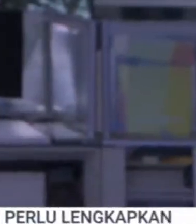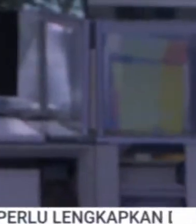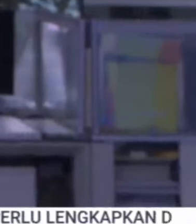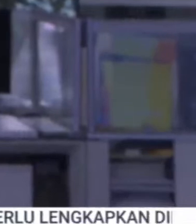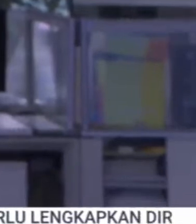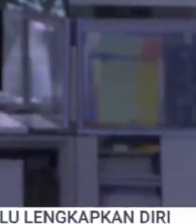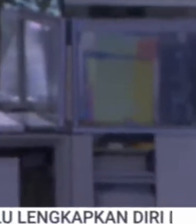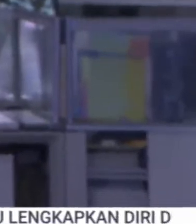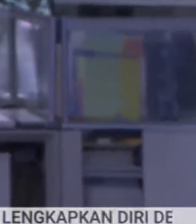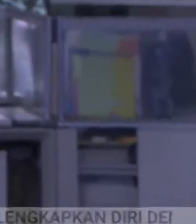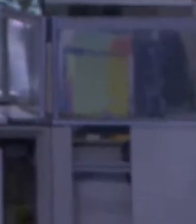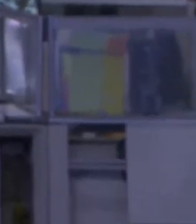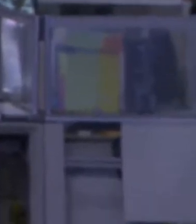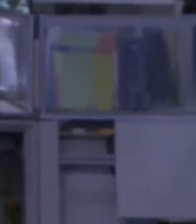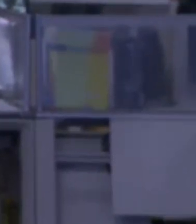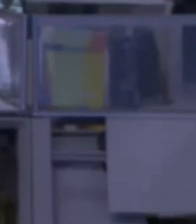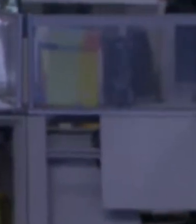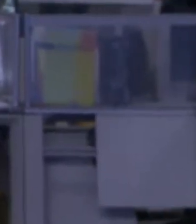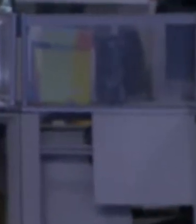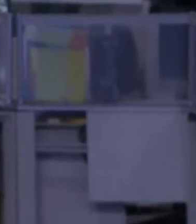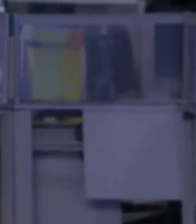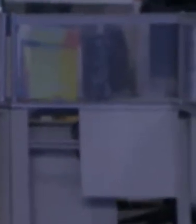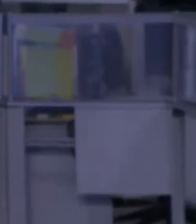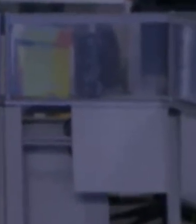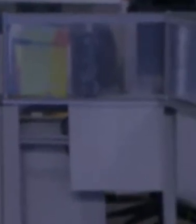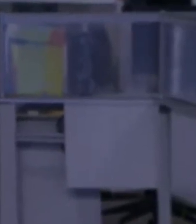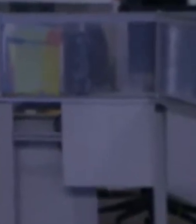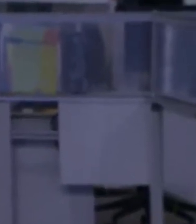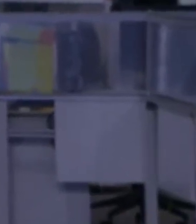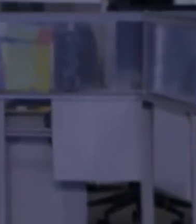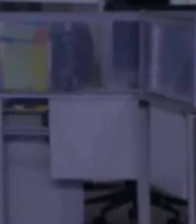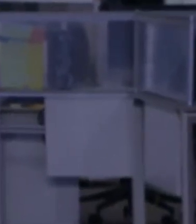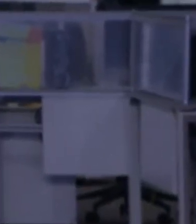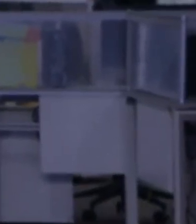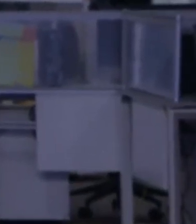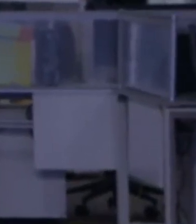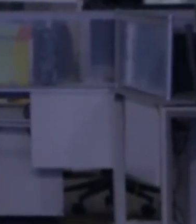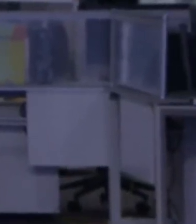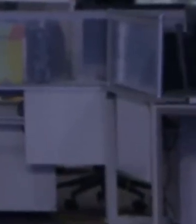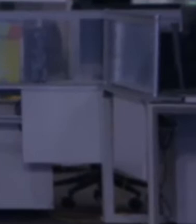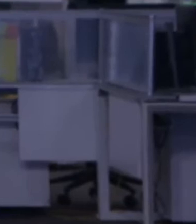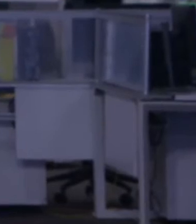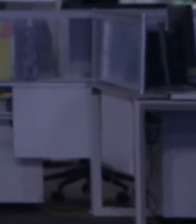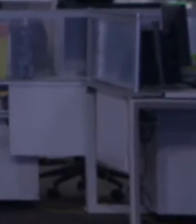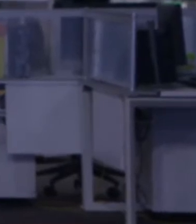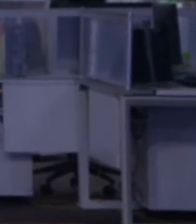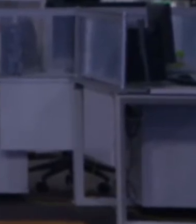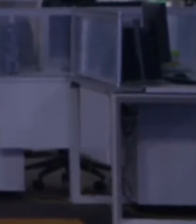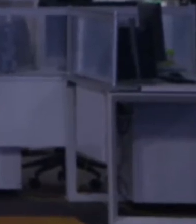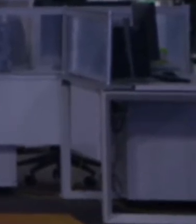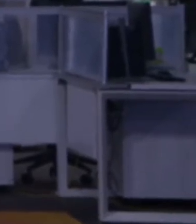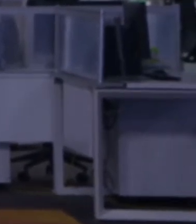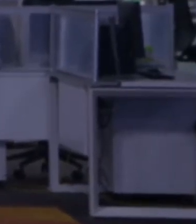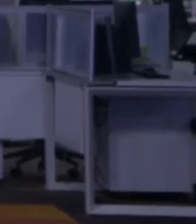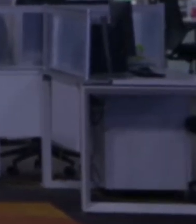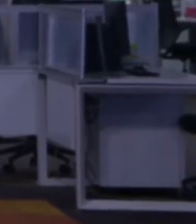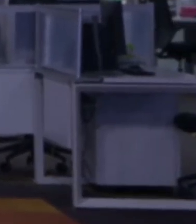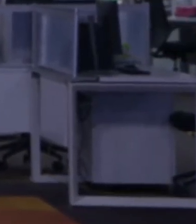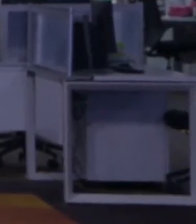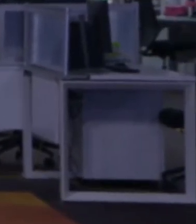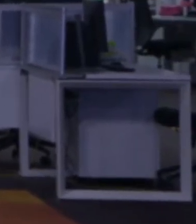Saudara, paparan itu mengakhiri Kanta 744. Menyusul selepas ini, berita perdana bersama Andy Reza Rohadian dan Farhatul